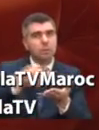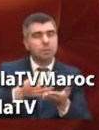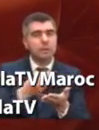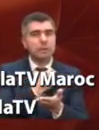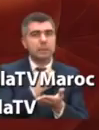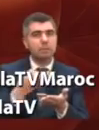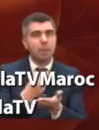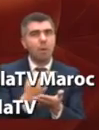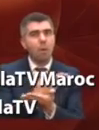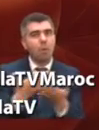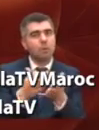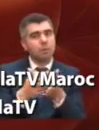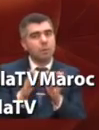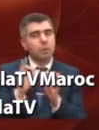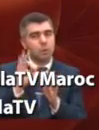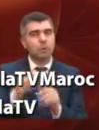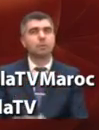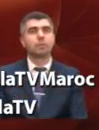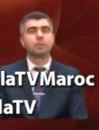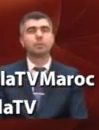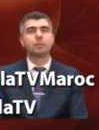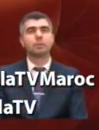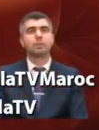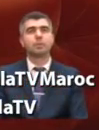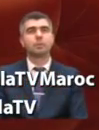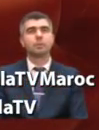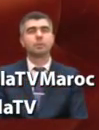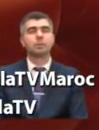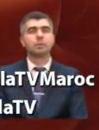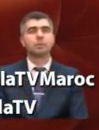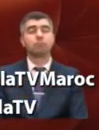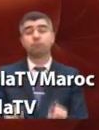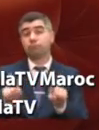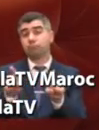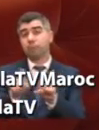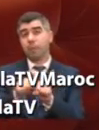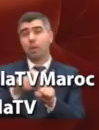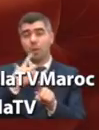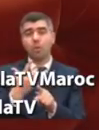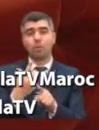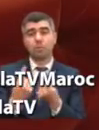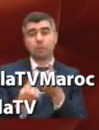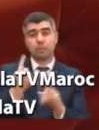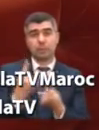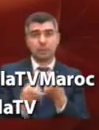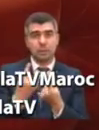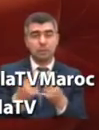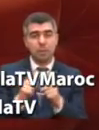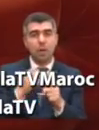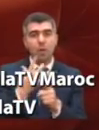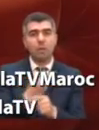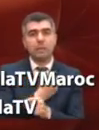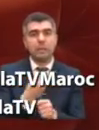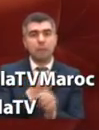كذلك يخرج الى الوجود. فيما يتعلق بنفس المشكل ديال الخصاص ما مرتبط بسوء التدبير